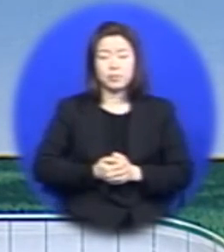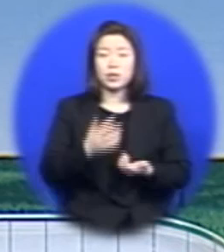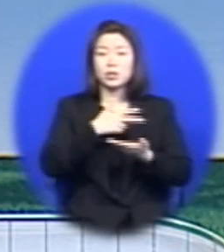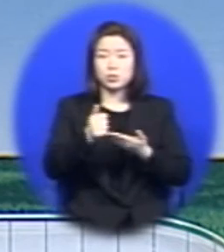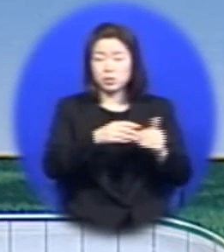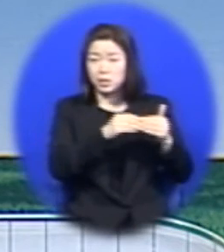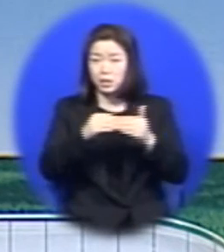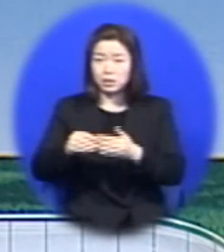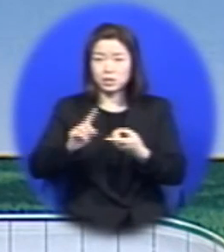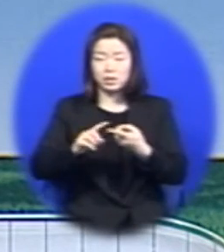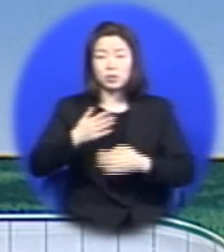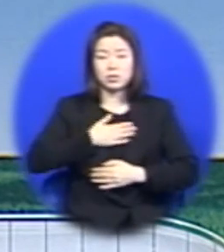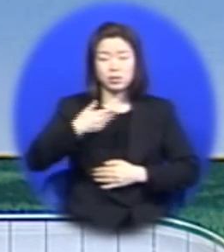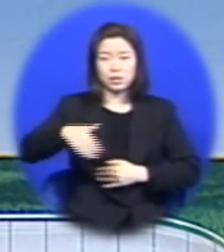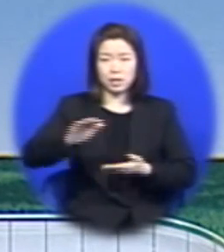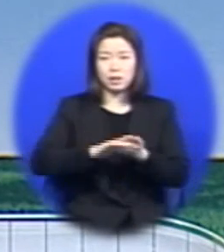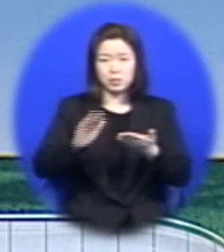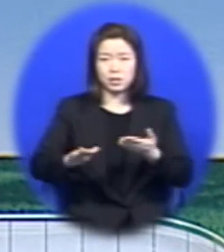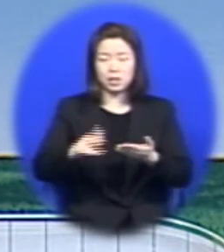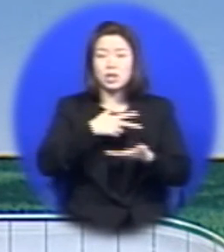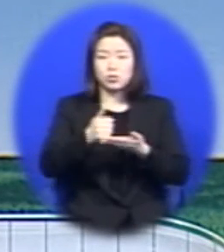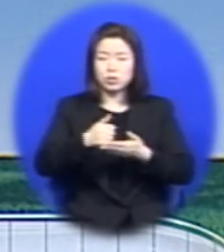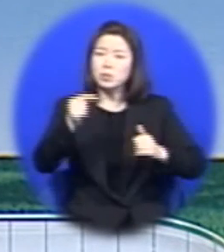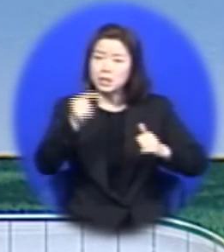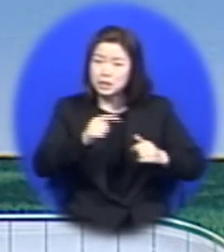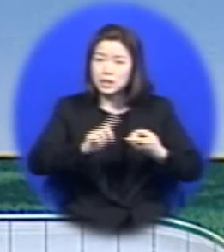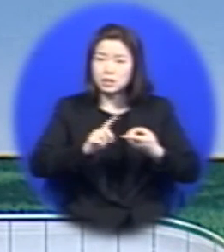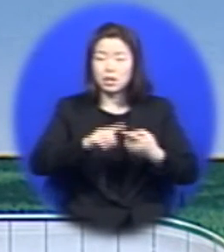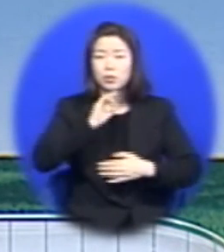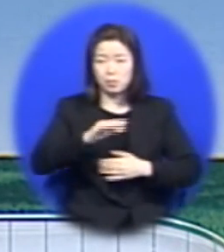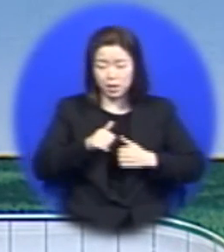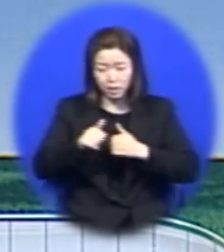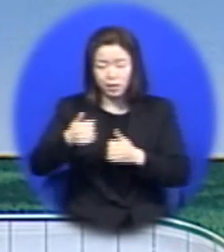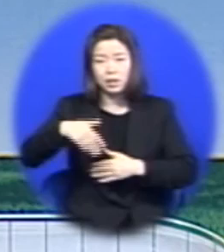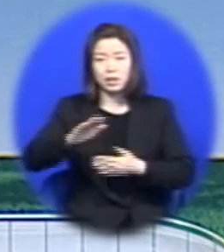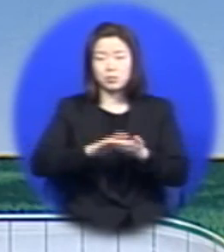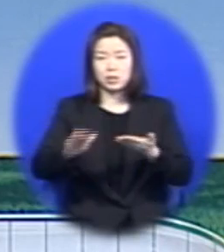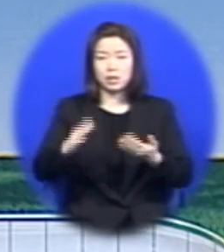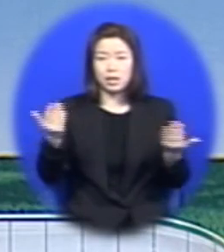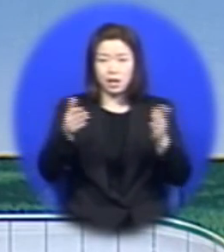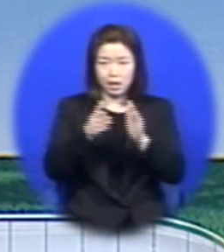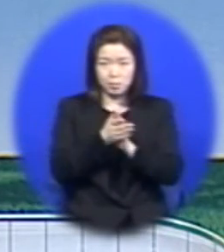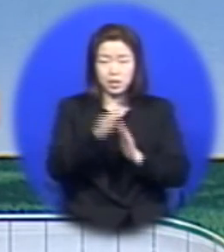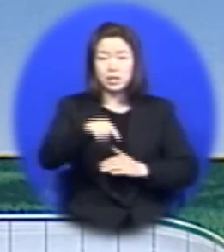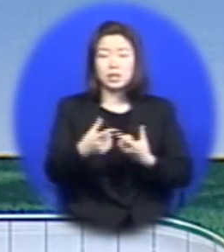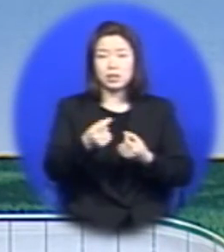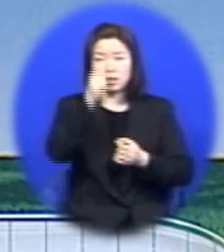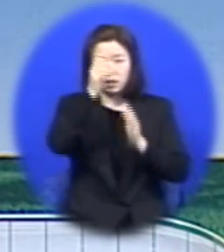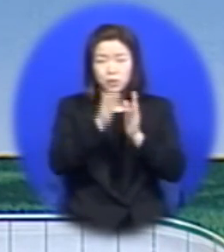주님이 이끄시는 대로 저는 갑니다. 주님이 그저 하라는 대로 저는 하겠습니다. 아멘. 그렇게 기도하고 우리